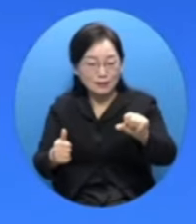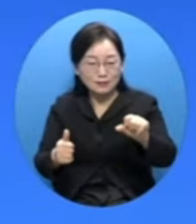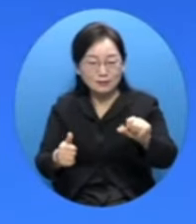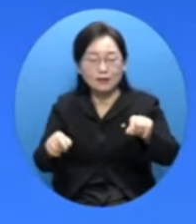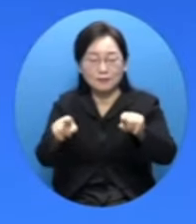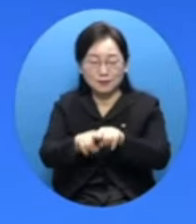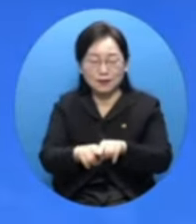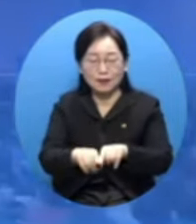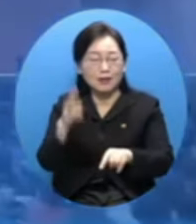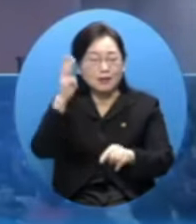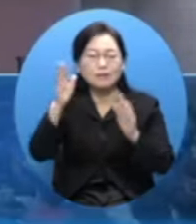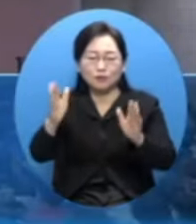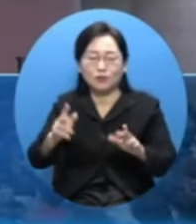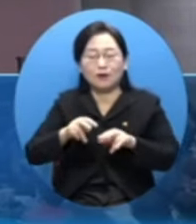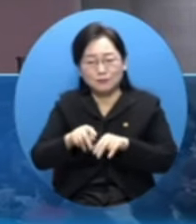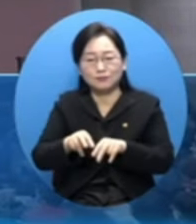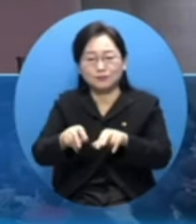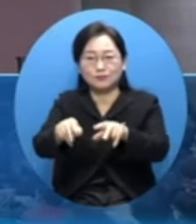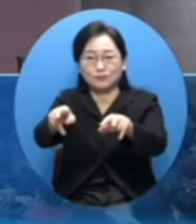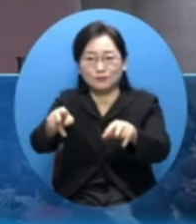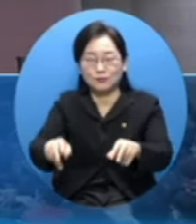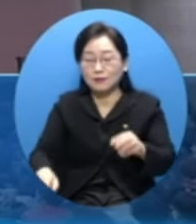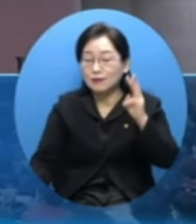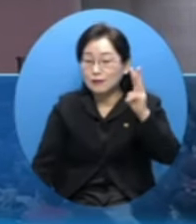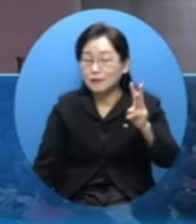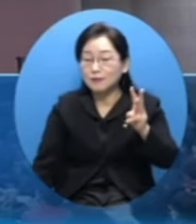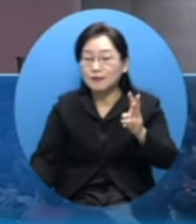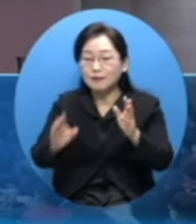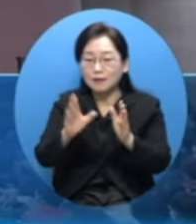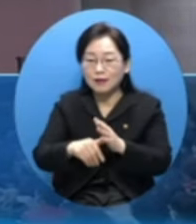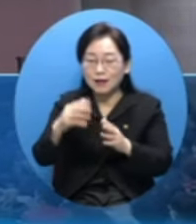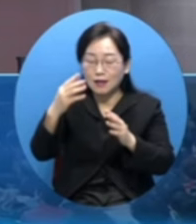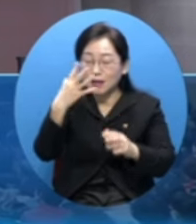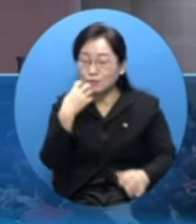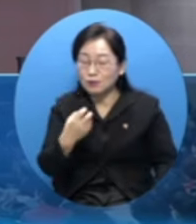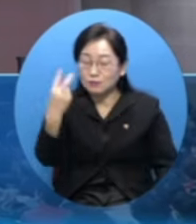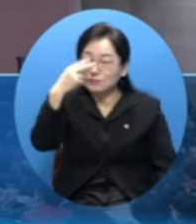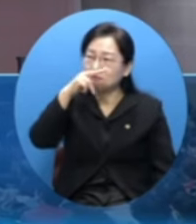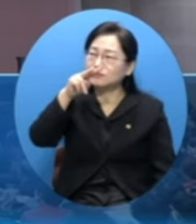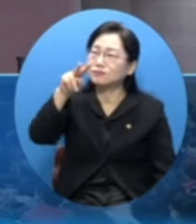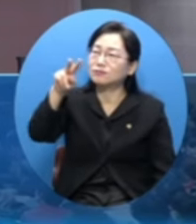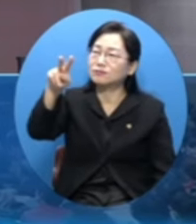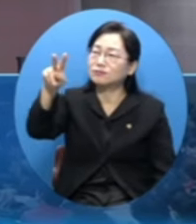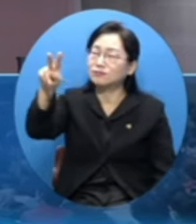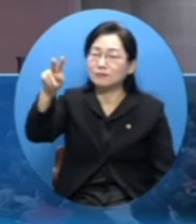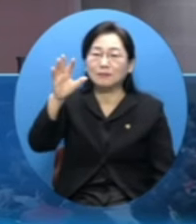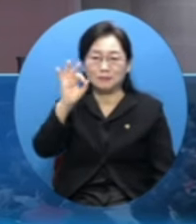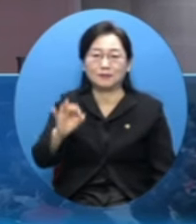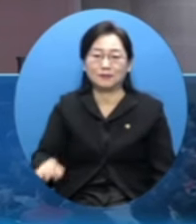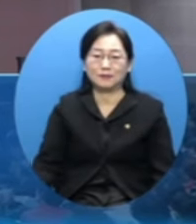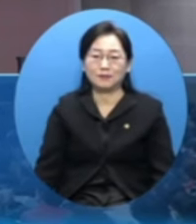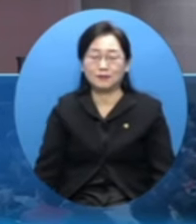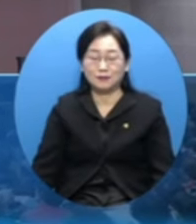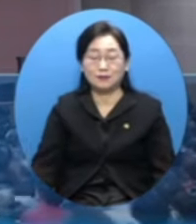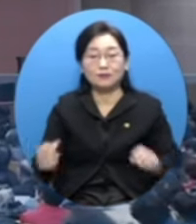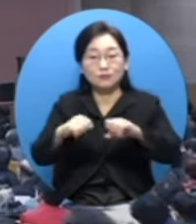갑니다. 4절을 보니까 제3일에 아브라함이 눈을 들어 그곳을 멀리 바라본지라.